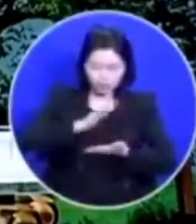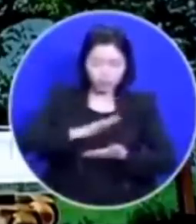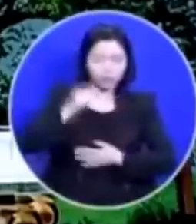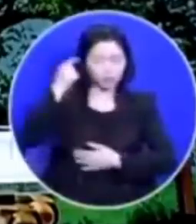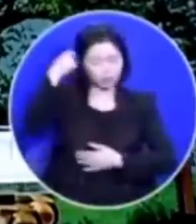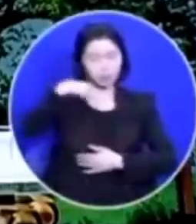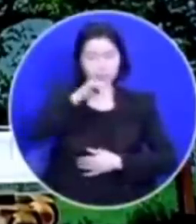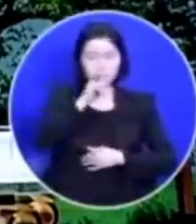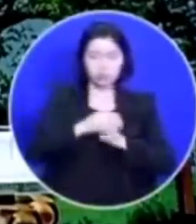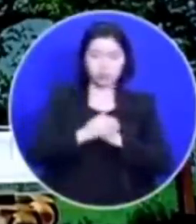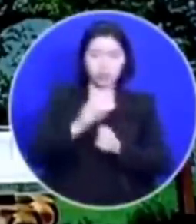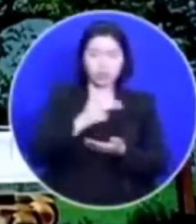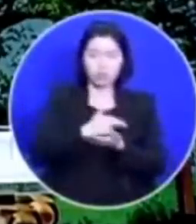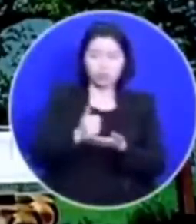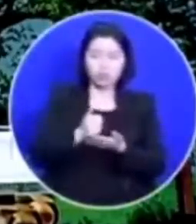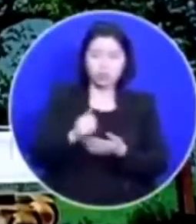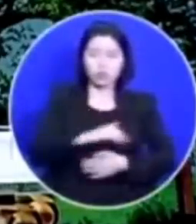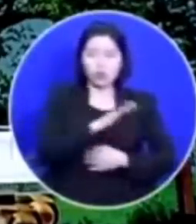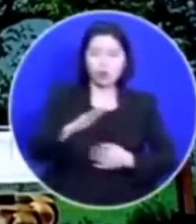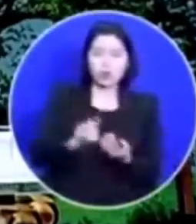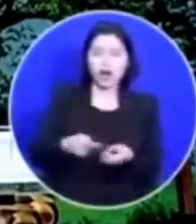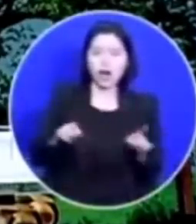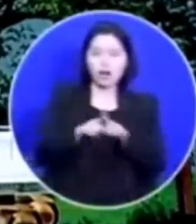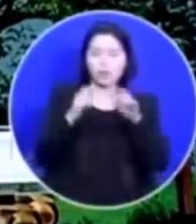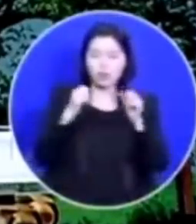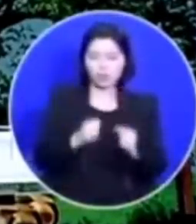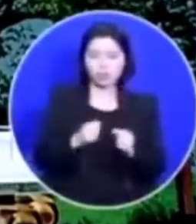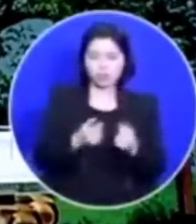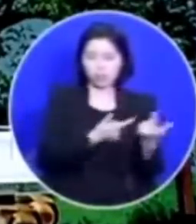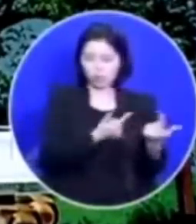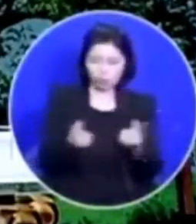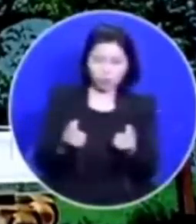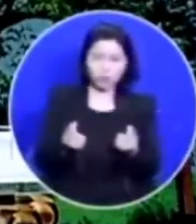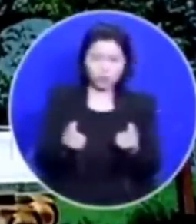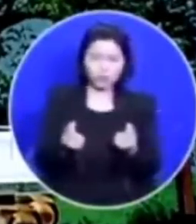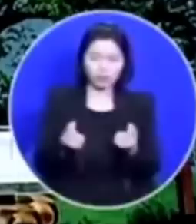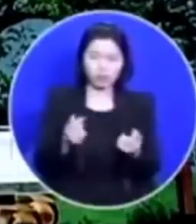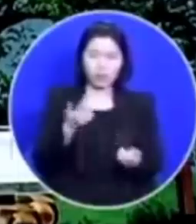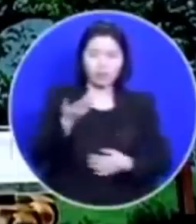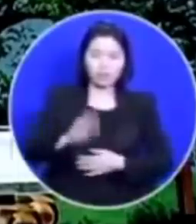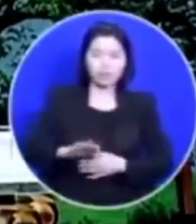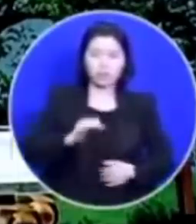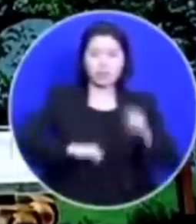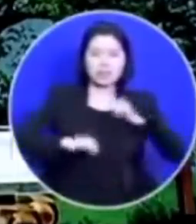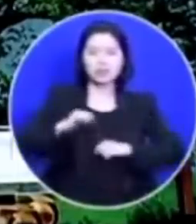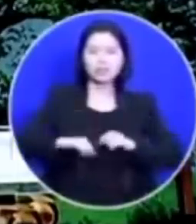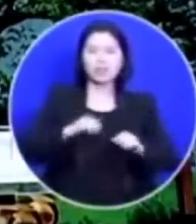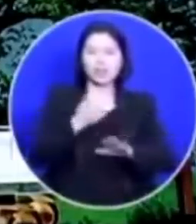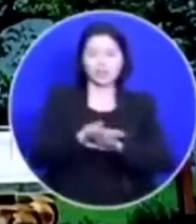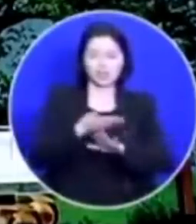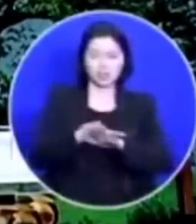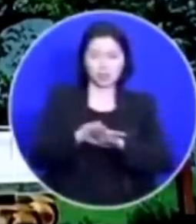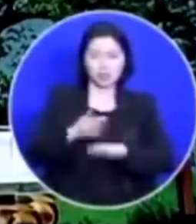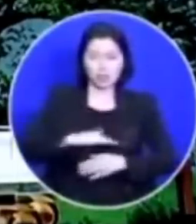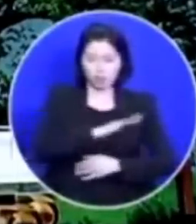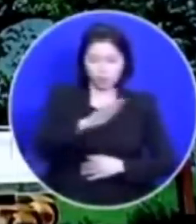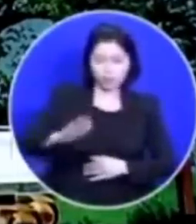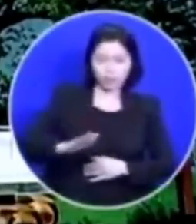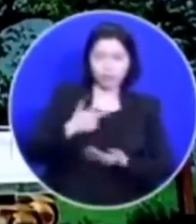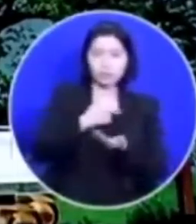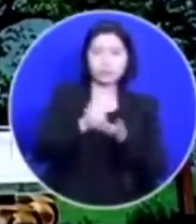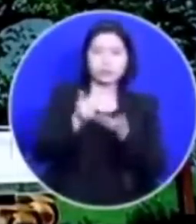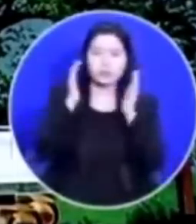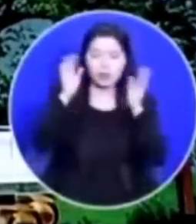주님이 우리와 같이 계신 것은 똑같이 입니다 그런데 역사가 달라요 우리가 주님을